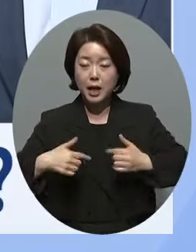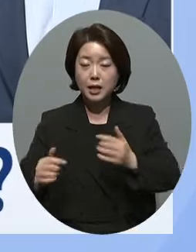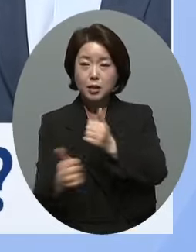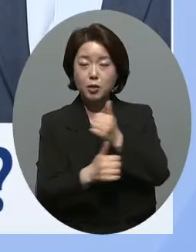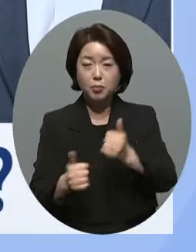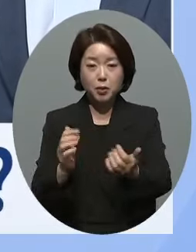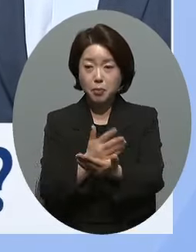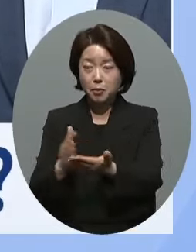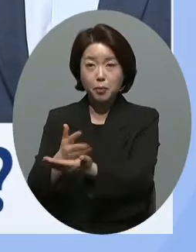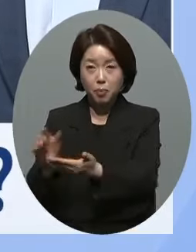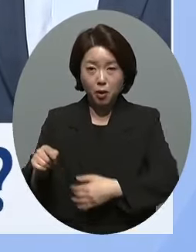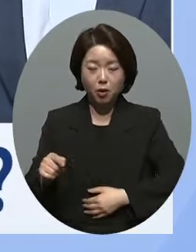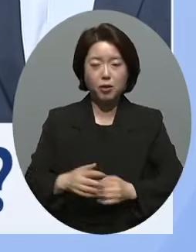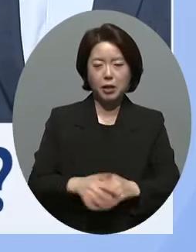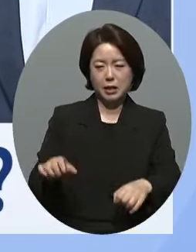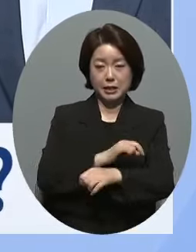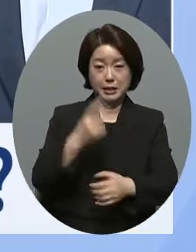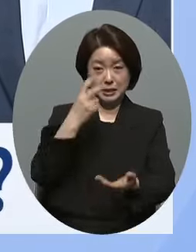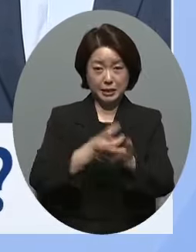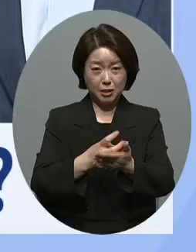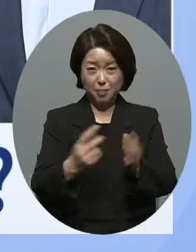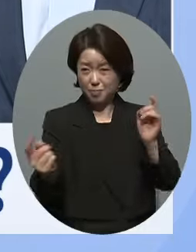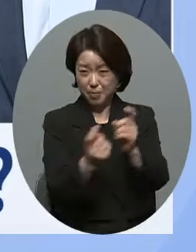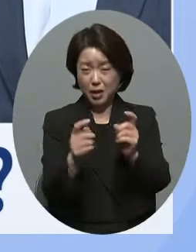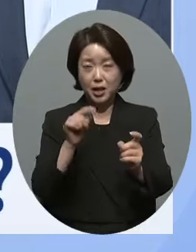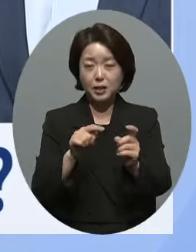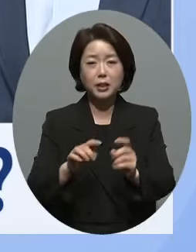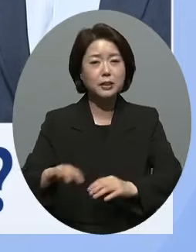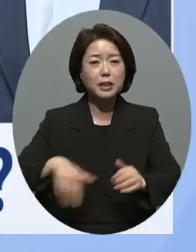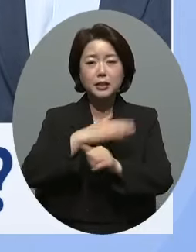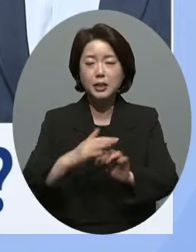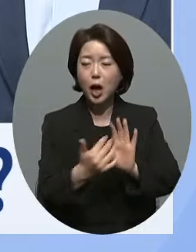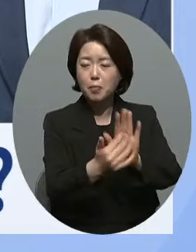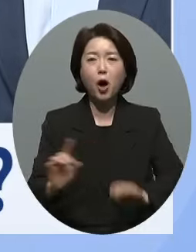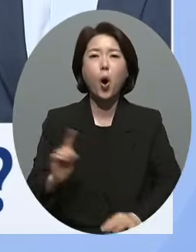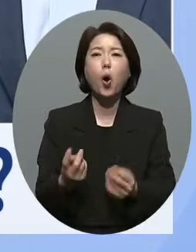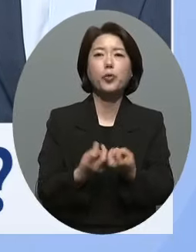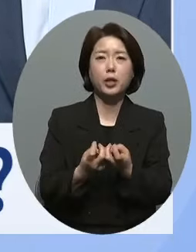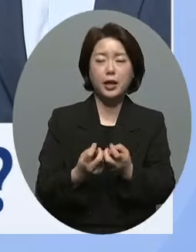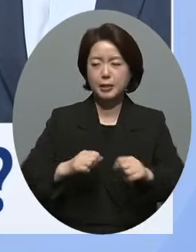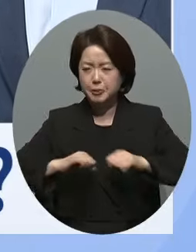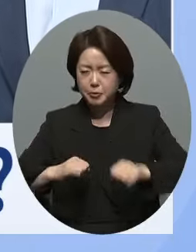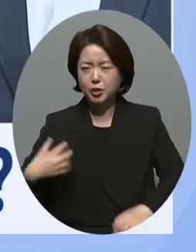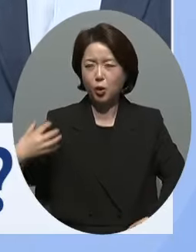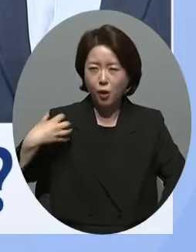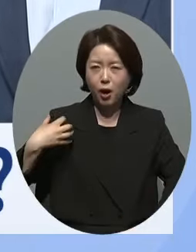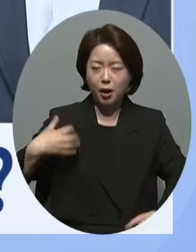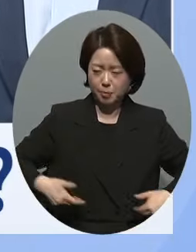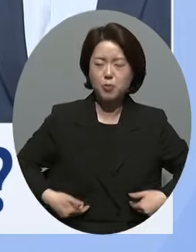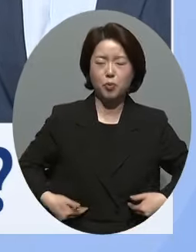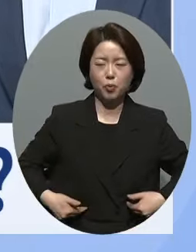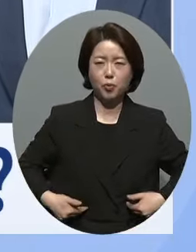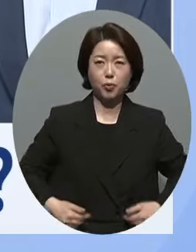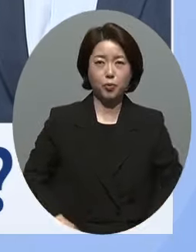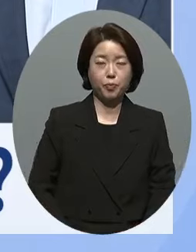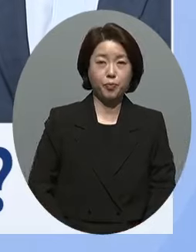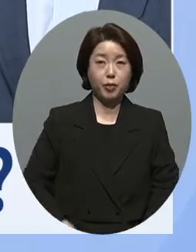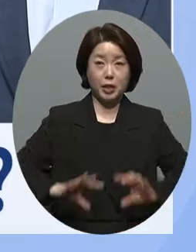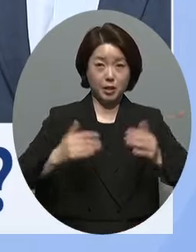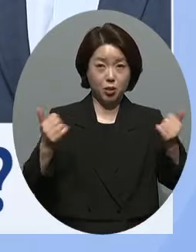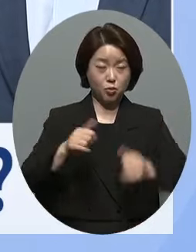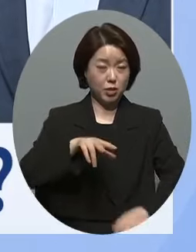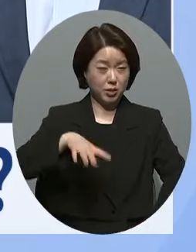여러가지 특검 정국에 대한 어떤 방어 이런 것들에 대한 정말 정치력을 발휘할 수 있는 사람이 돼야 되겠다 일어나면 생각을 많이 할 것 같아요 초선 들이기 때문에 그런 측면에서